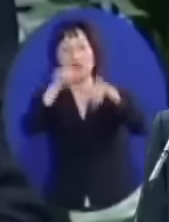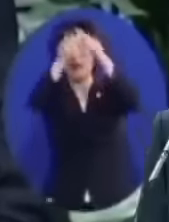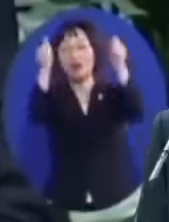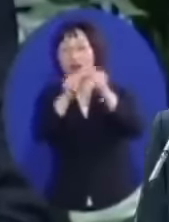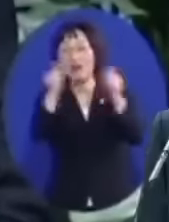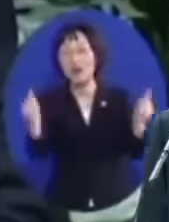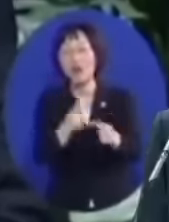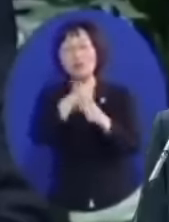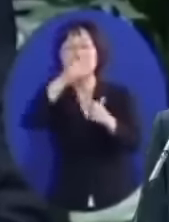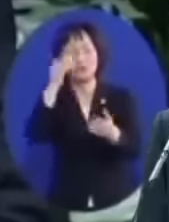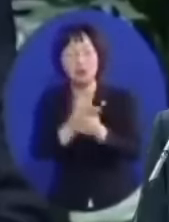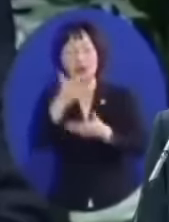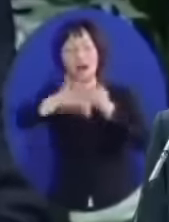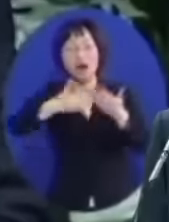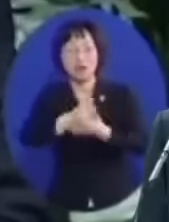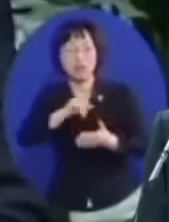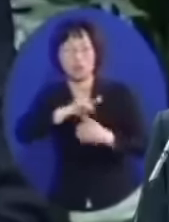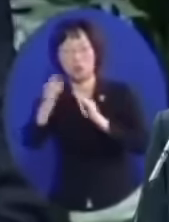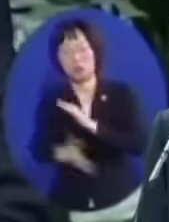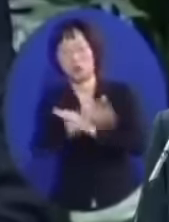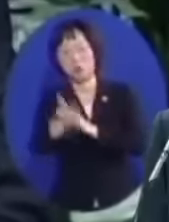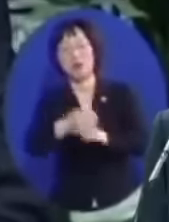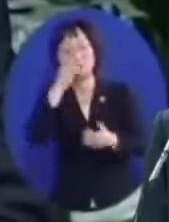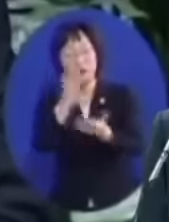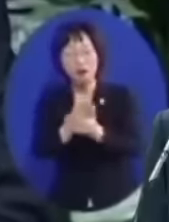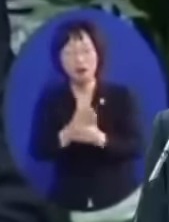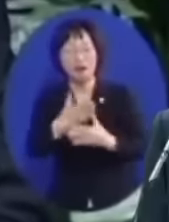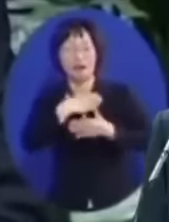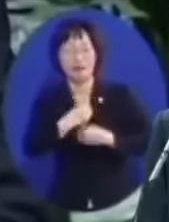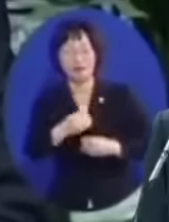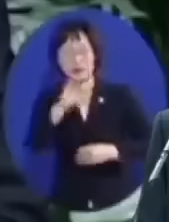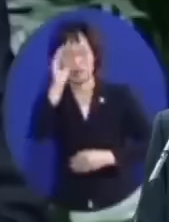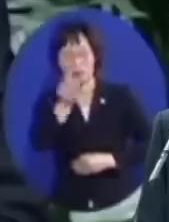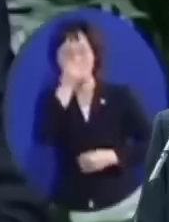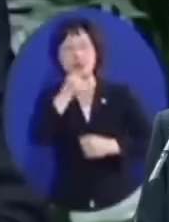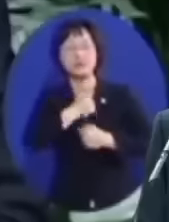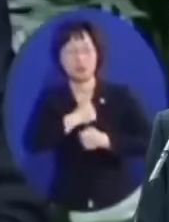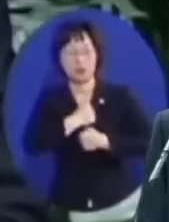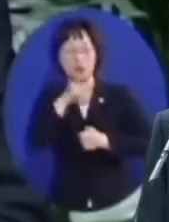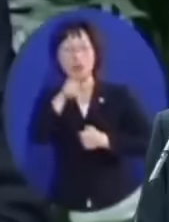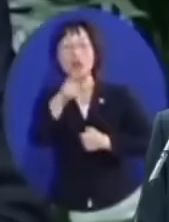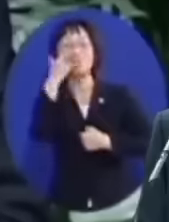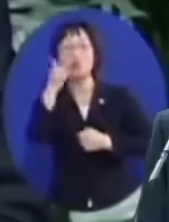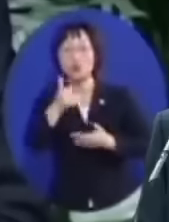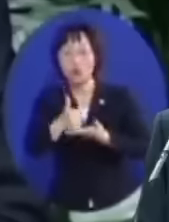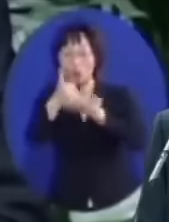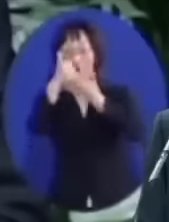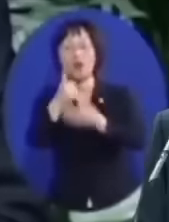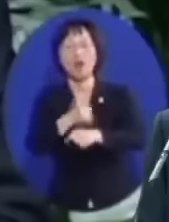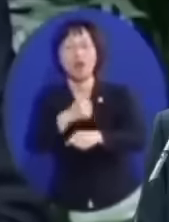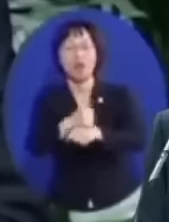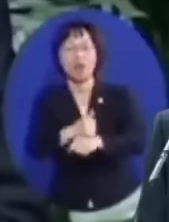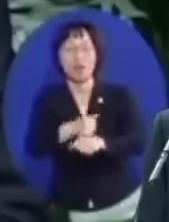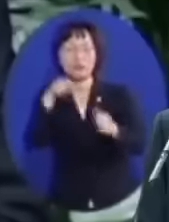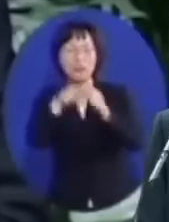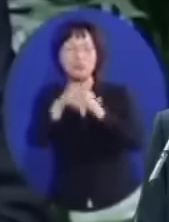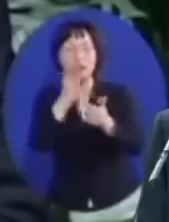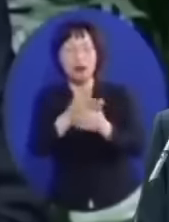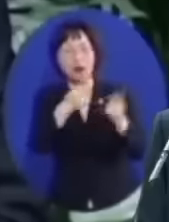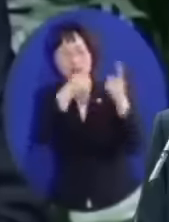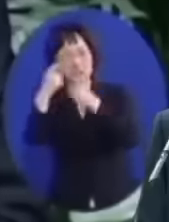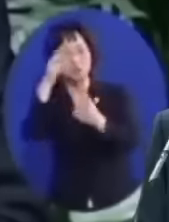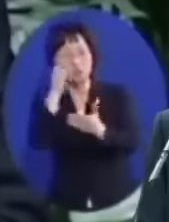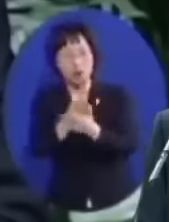하나님의 이름을 망령되이 읽지 말라. 안식일을 거룩히 지켜라. 내 부모를 공경하라. 살인하지 말라. 간음하지